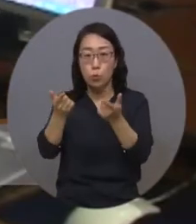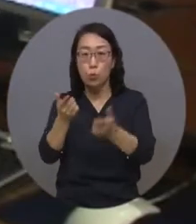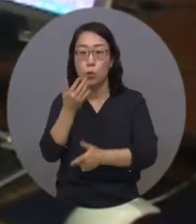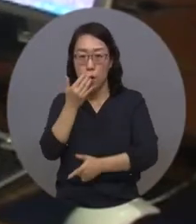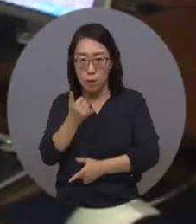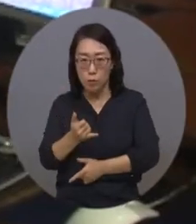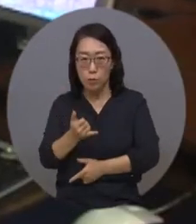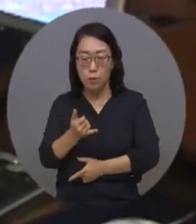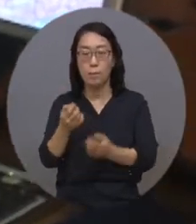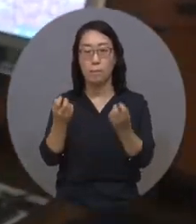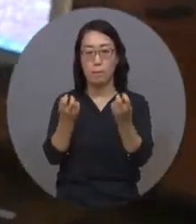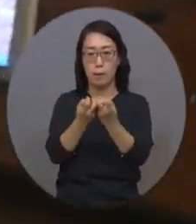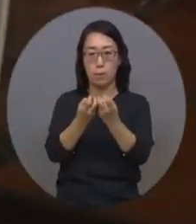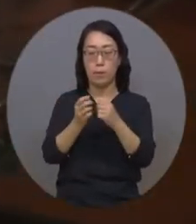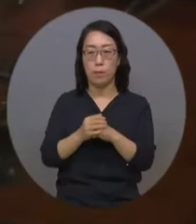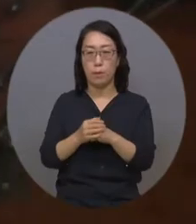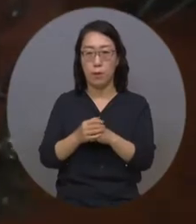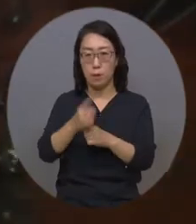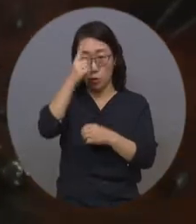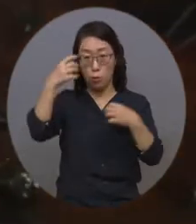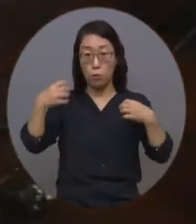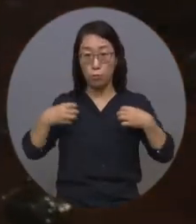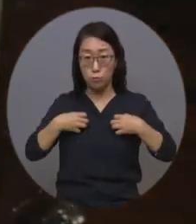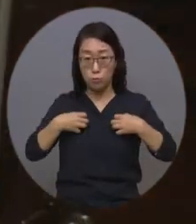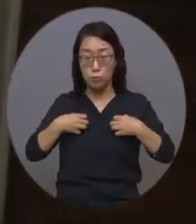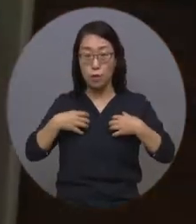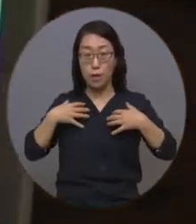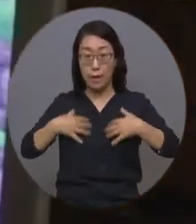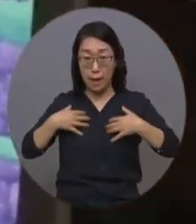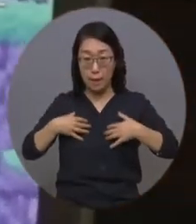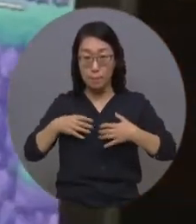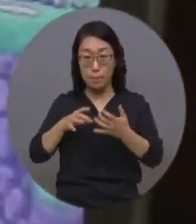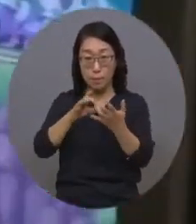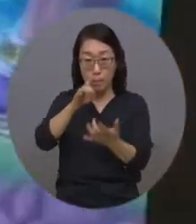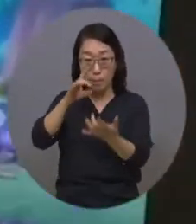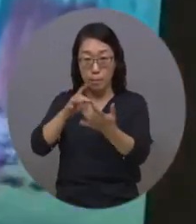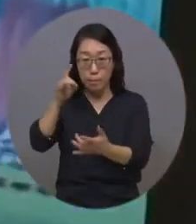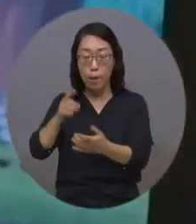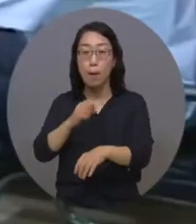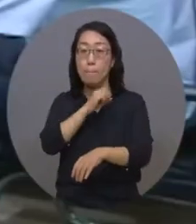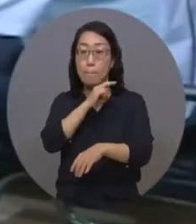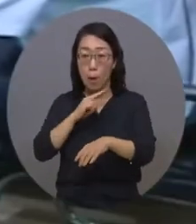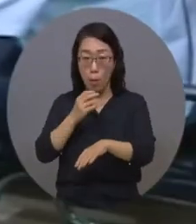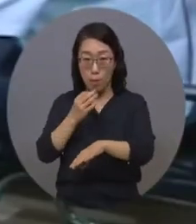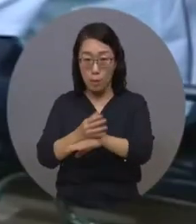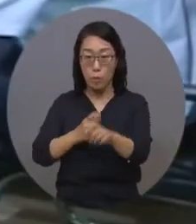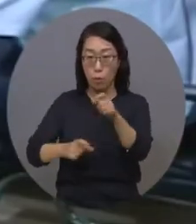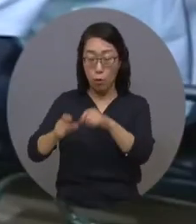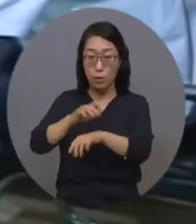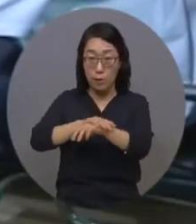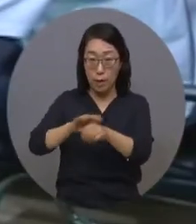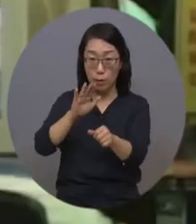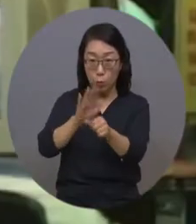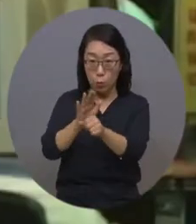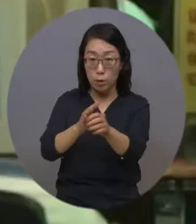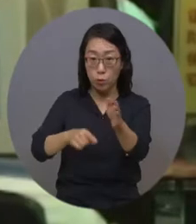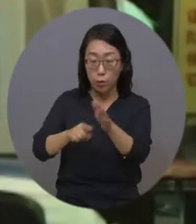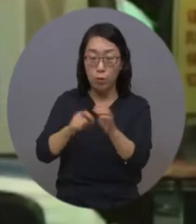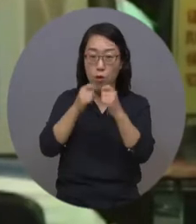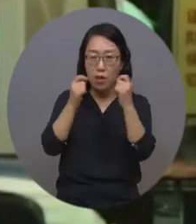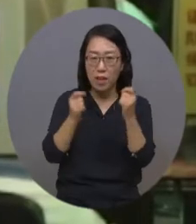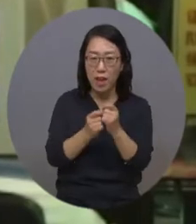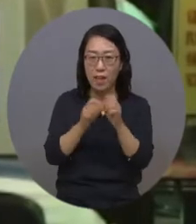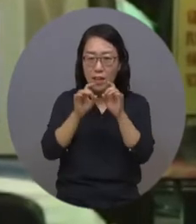제도입니다. 정부는 게임 시간 선택제의 편의성을 강화하기 위해 현재 개인별로 신청하는